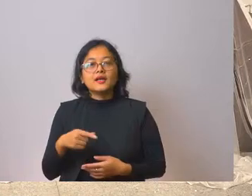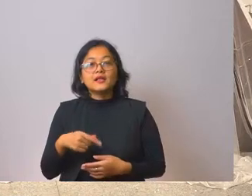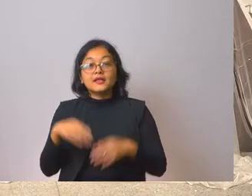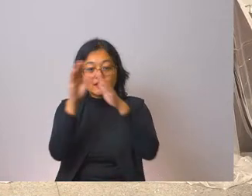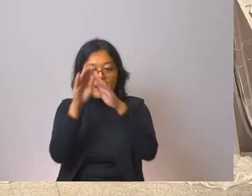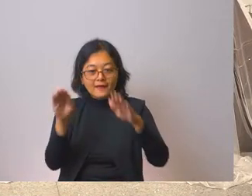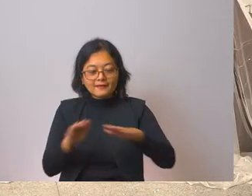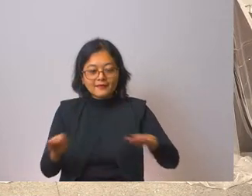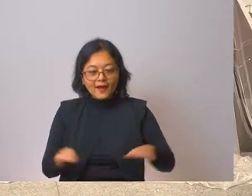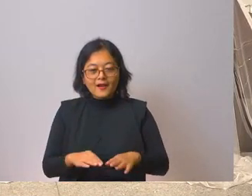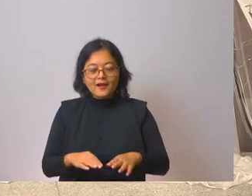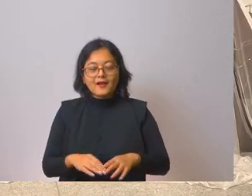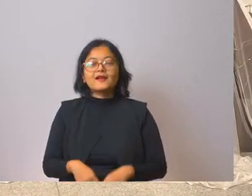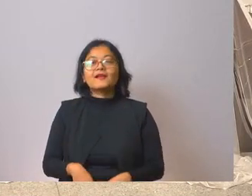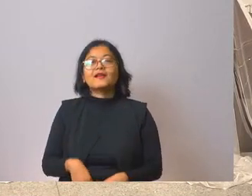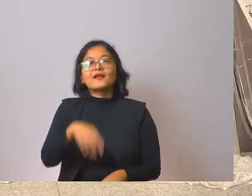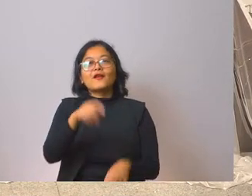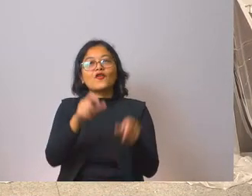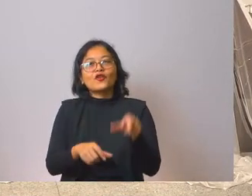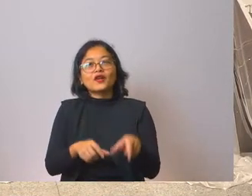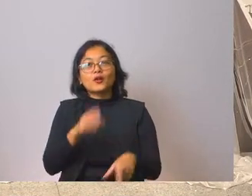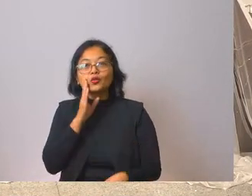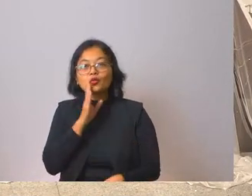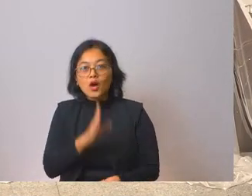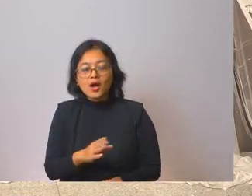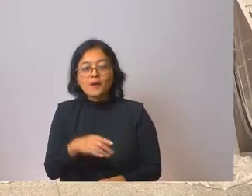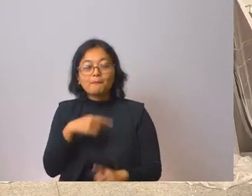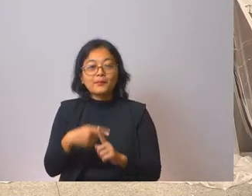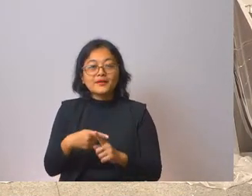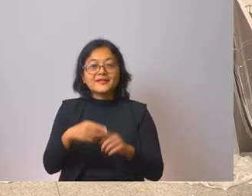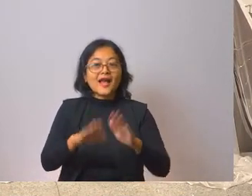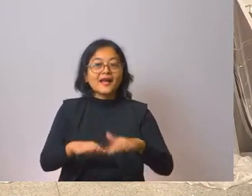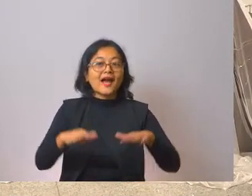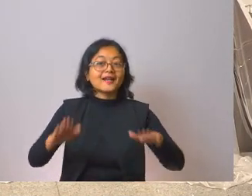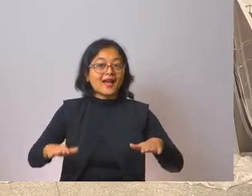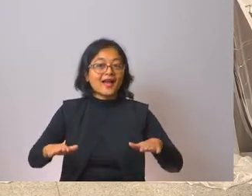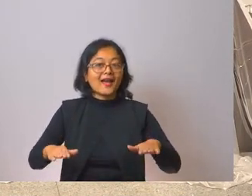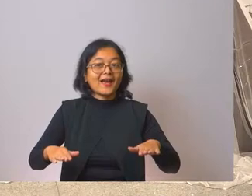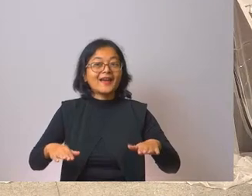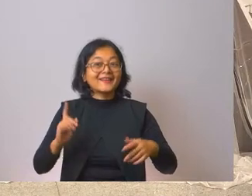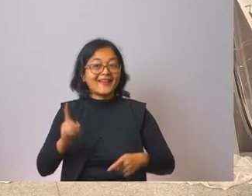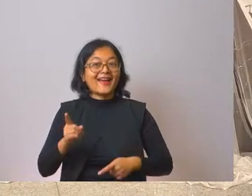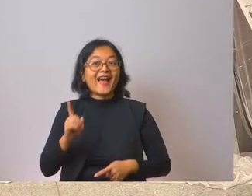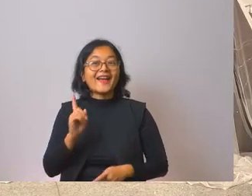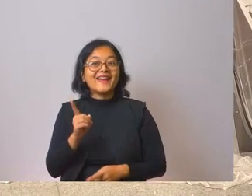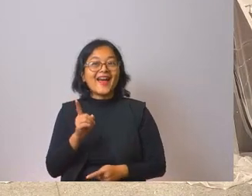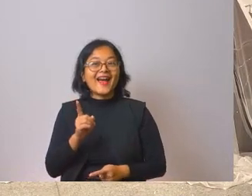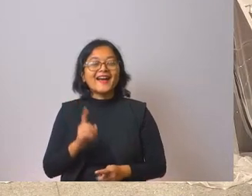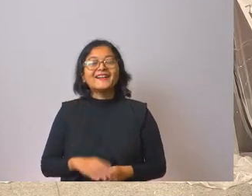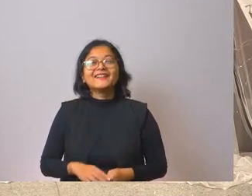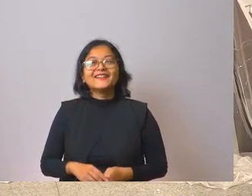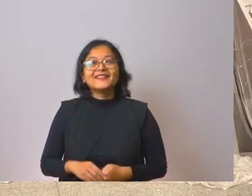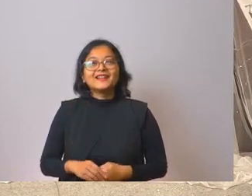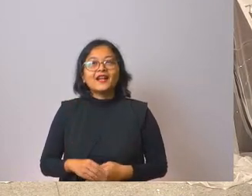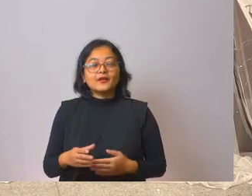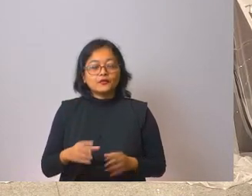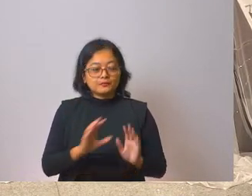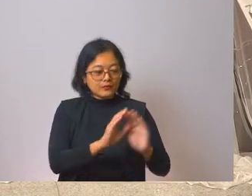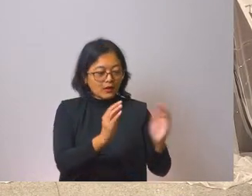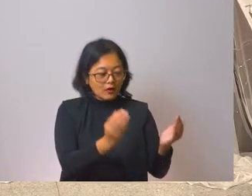Berdarah-darah artinya mencoba memikirkan, memperjumpakan kelompok yang kadang